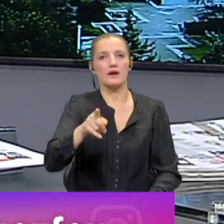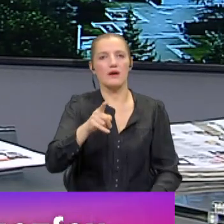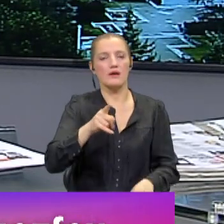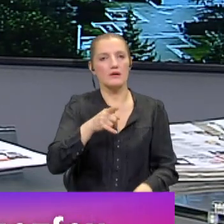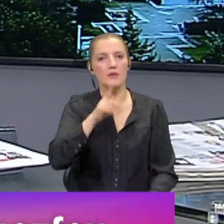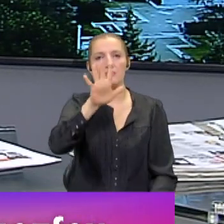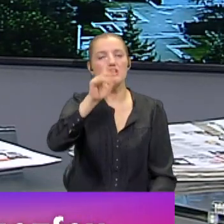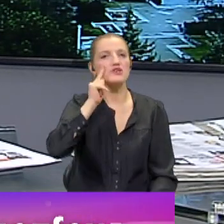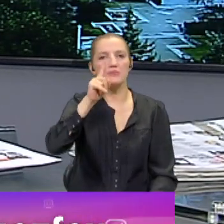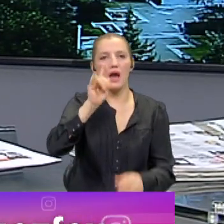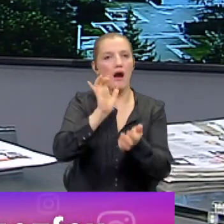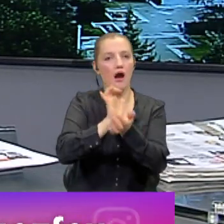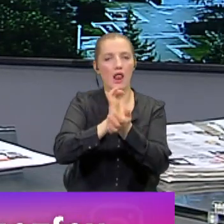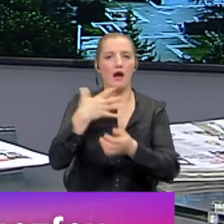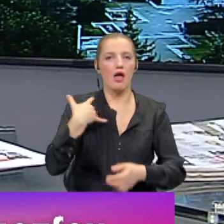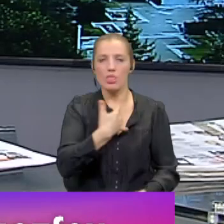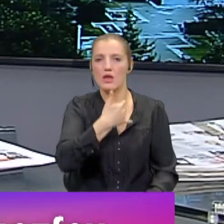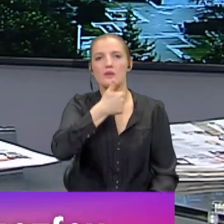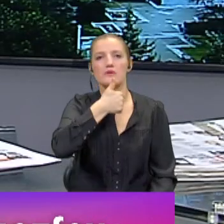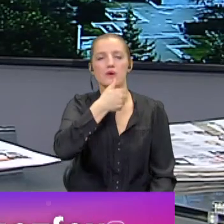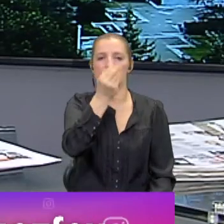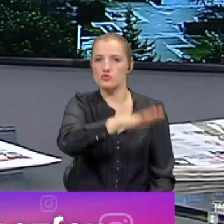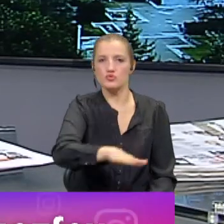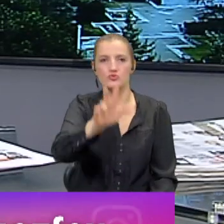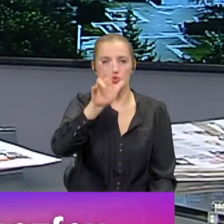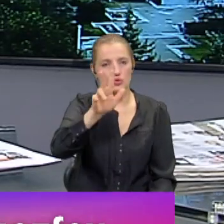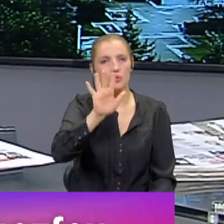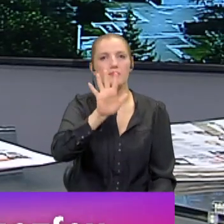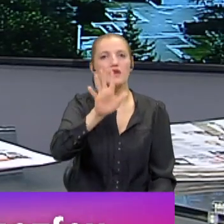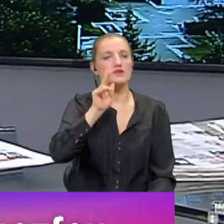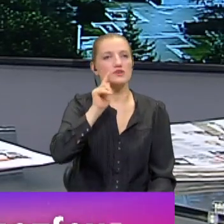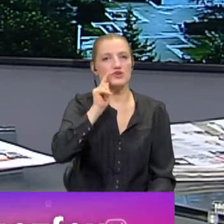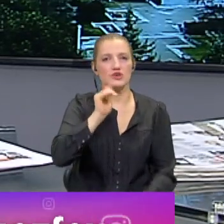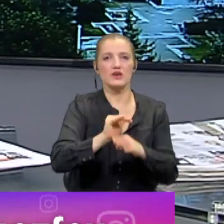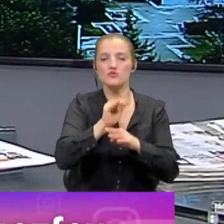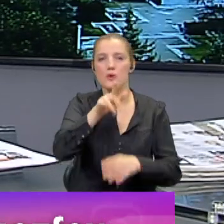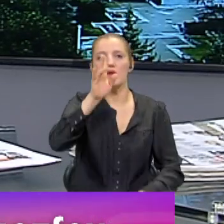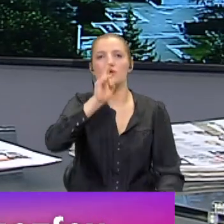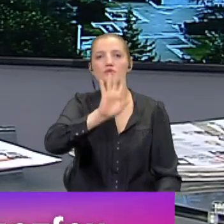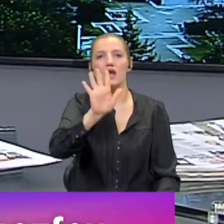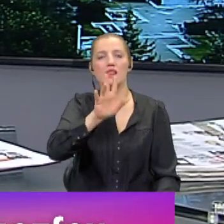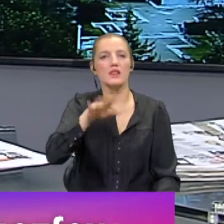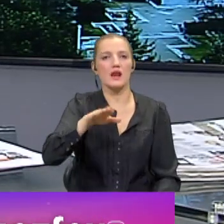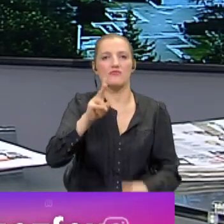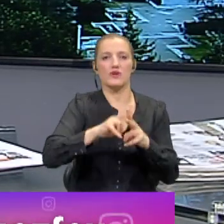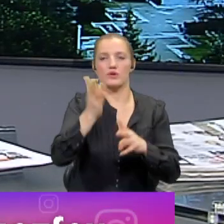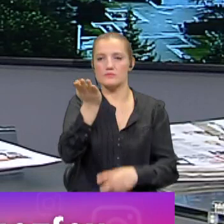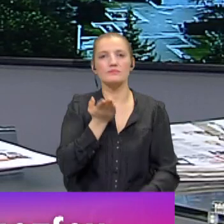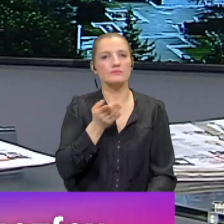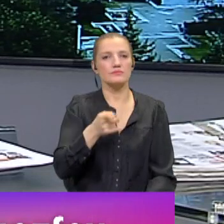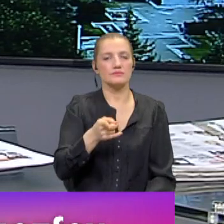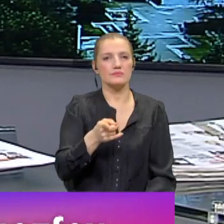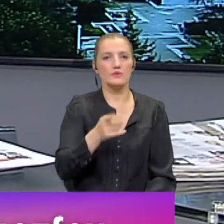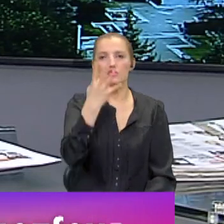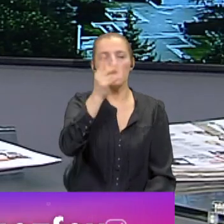beş kişilik bir aile anne baba üç tane evlat 250 liralık fatura geldiğini söylüyor ve Gürkan